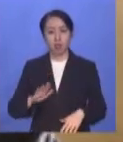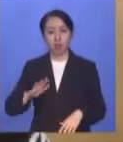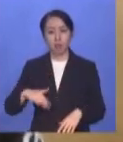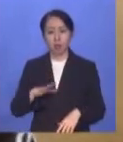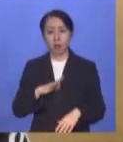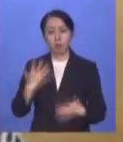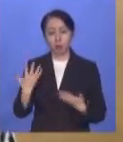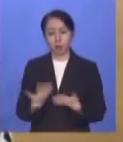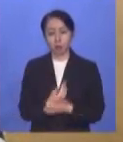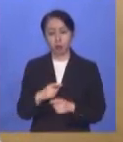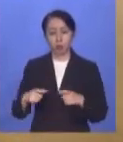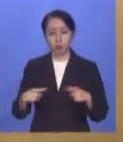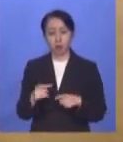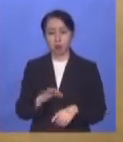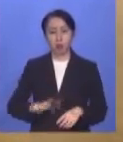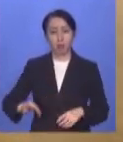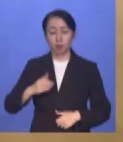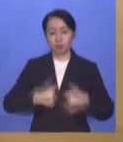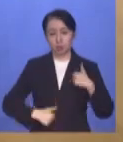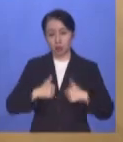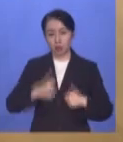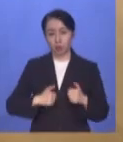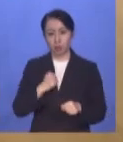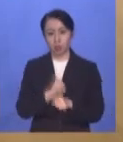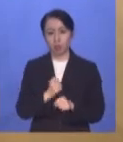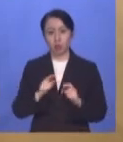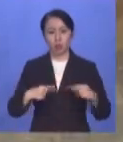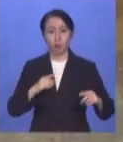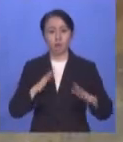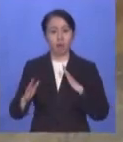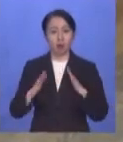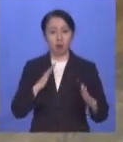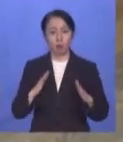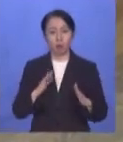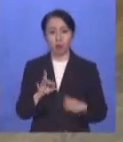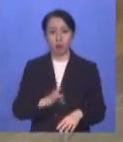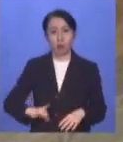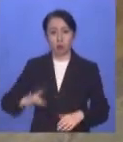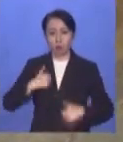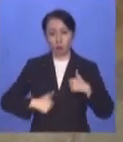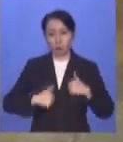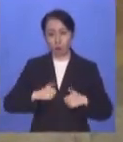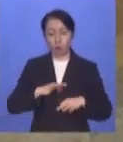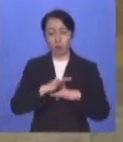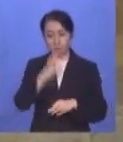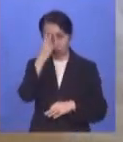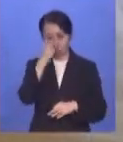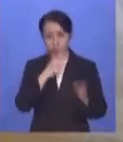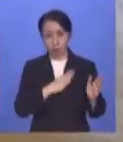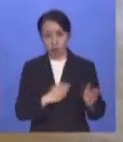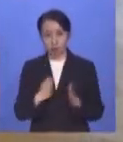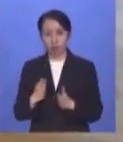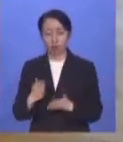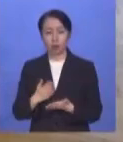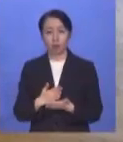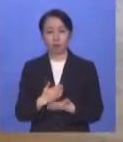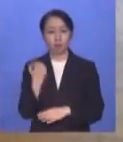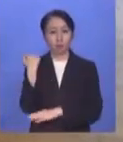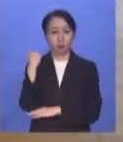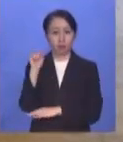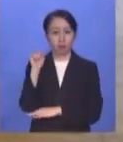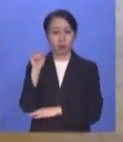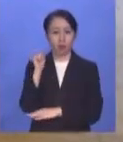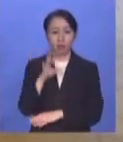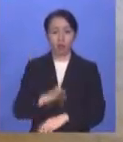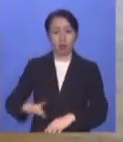этого, получив путевку на областные соревнования, мы сделали другого робота. Региональный конкурс проводится традиционно. На него приезжают победители и